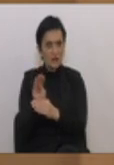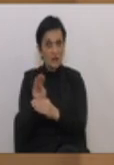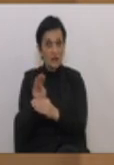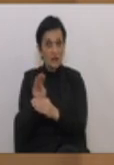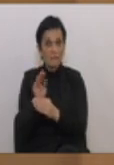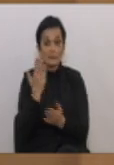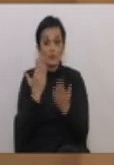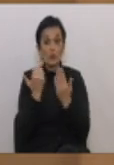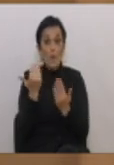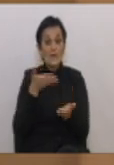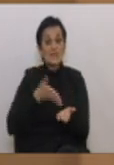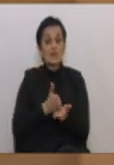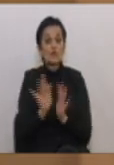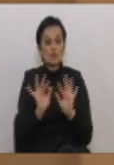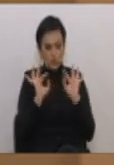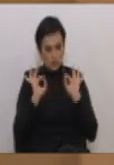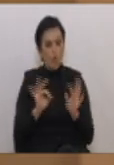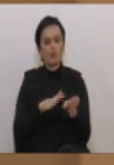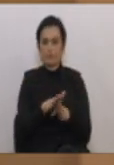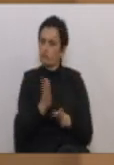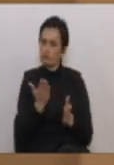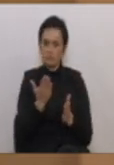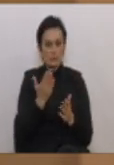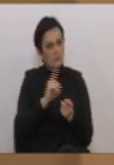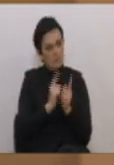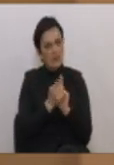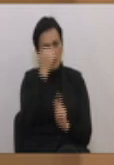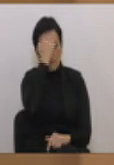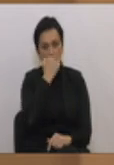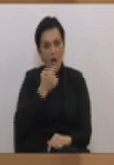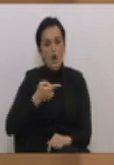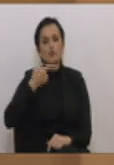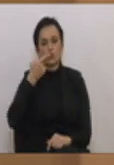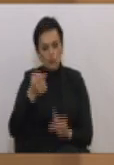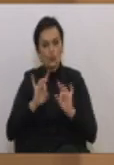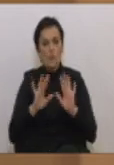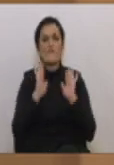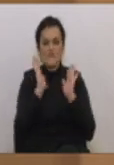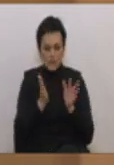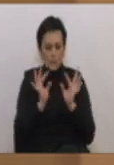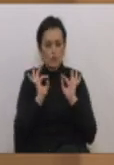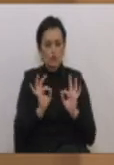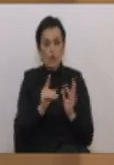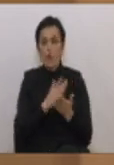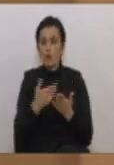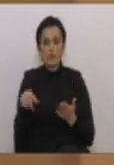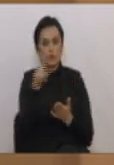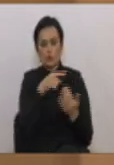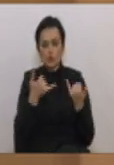მის ფუნქციას სწორად შეასრულებს, ამისათვის გადავუხდით მადლობას და ვიქნებით ობიექტურები ამ ნაწილში და ნურავის